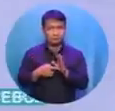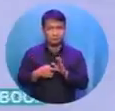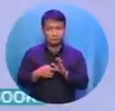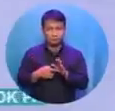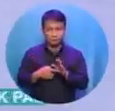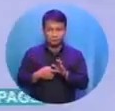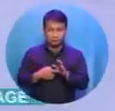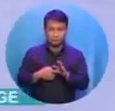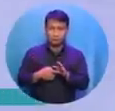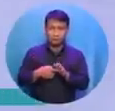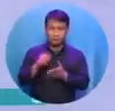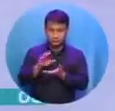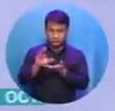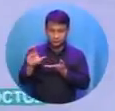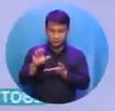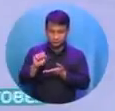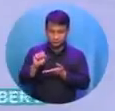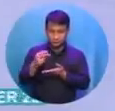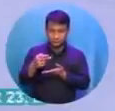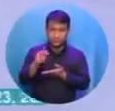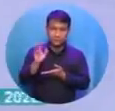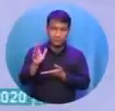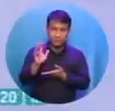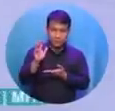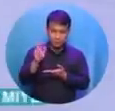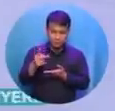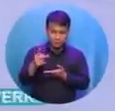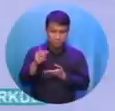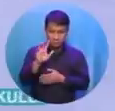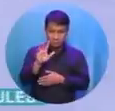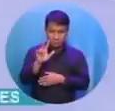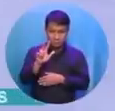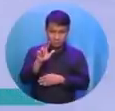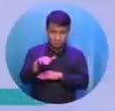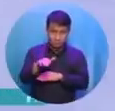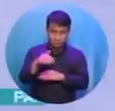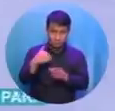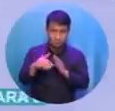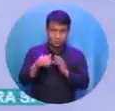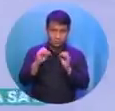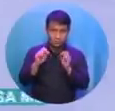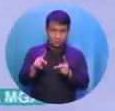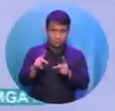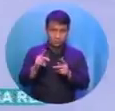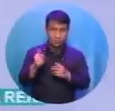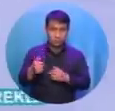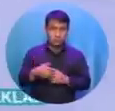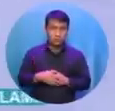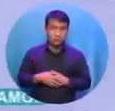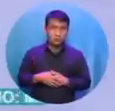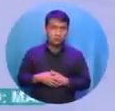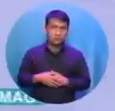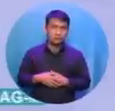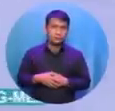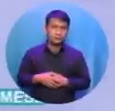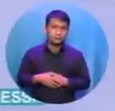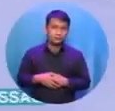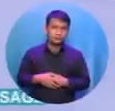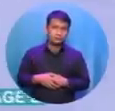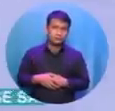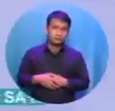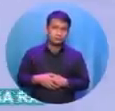courier. Pero yung cash, ma'am, na 50,000, 3 o'clock. Okay, ma'am? Opo, sir. Salamat po